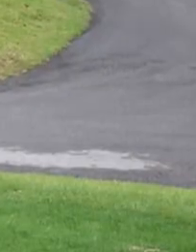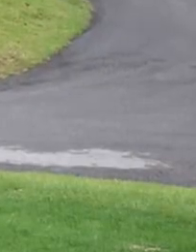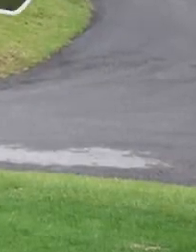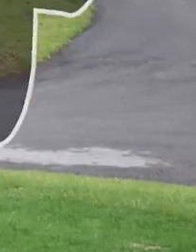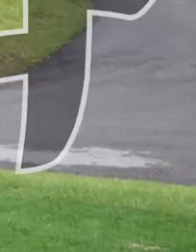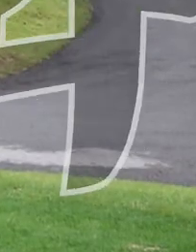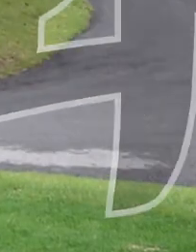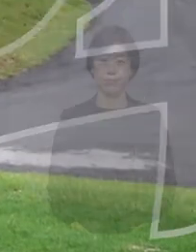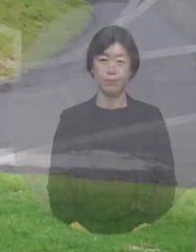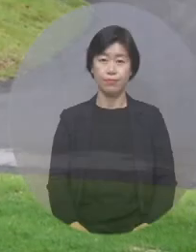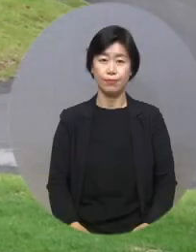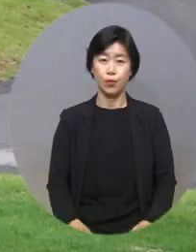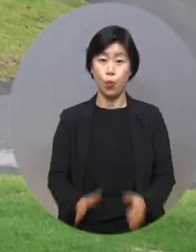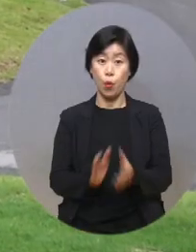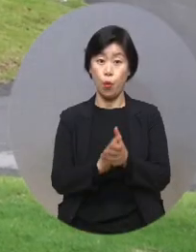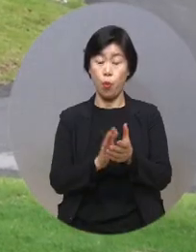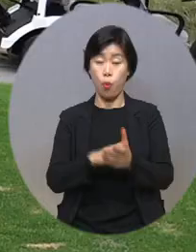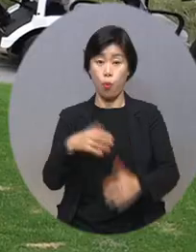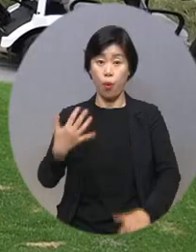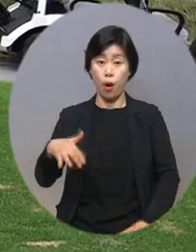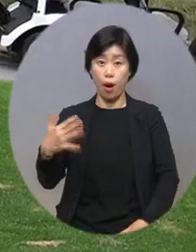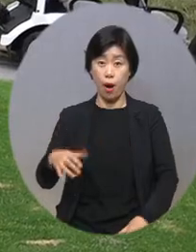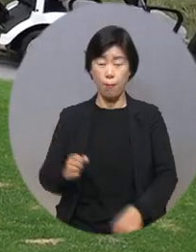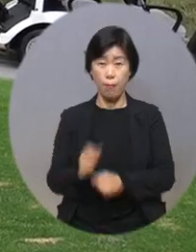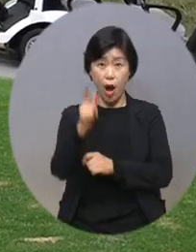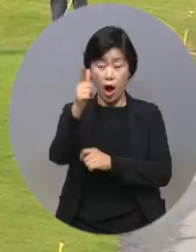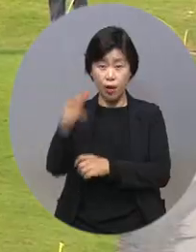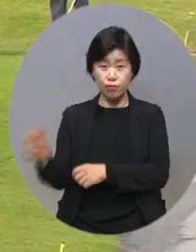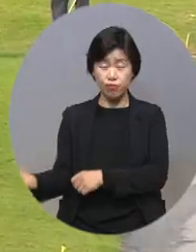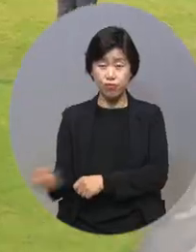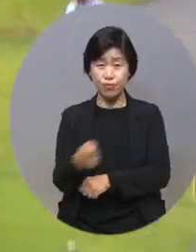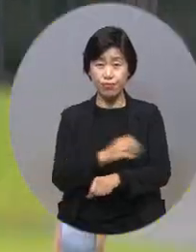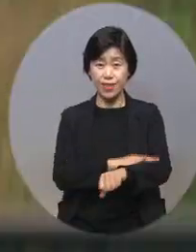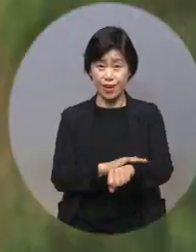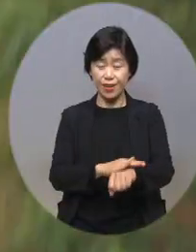오, 우와, 잘 쳤다.